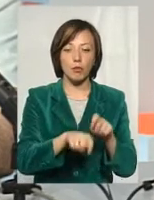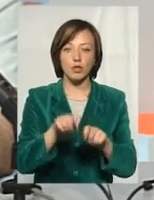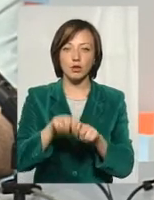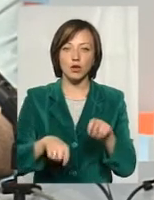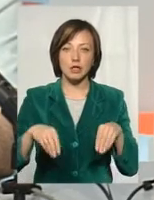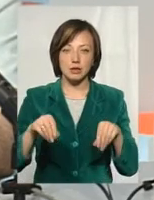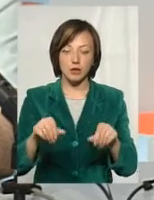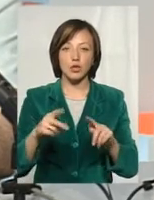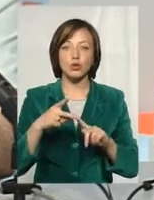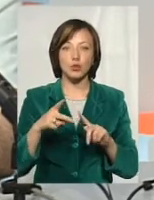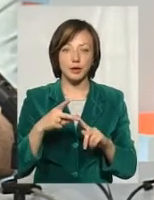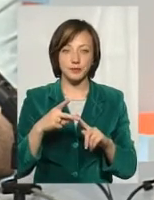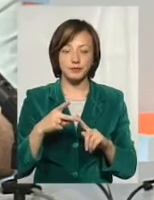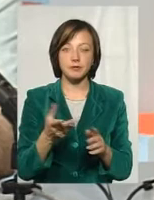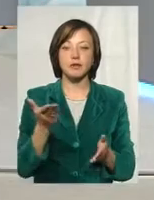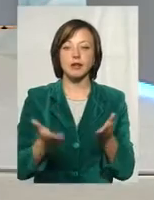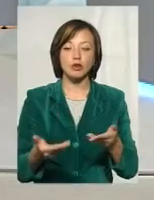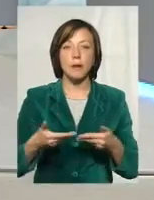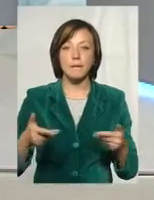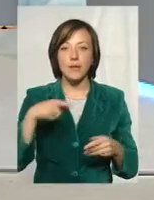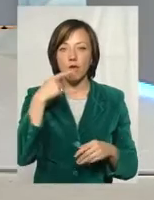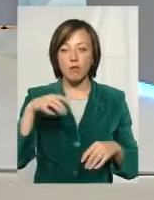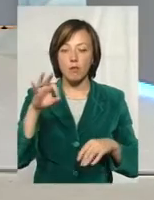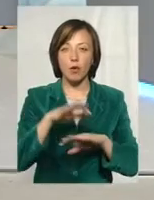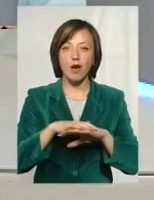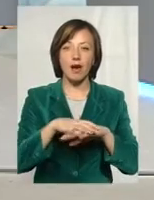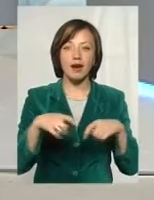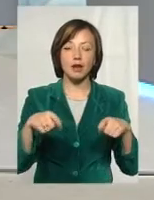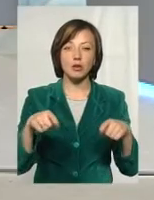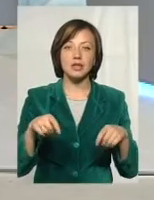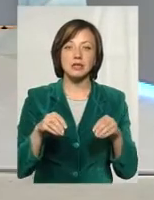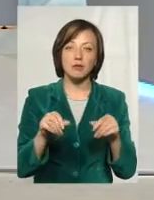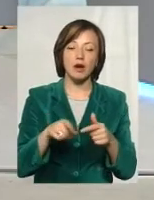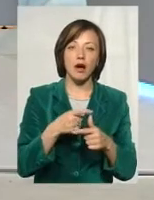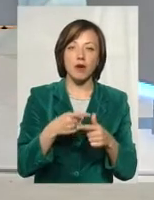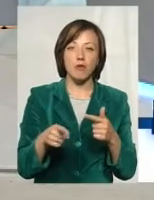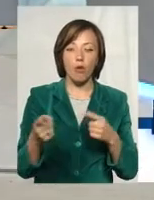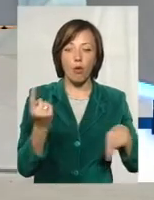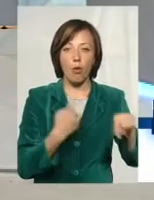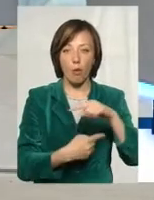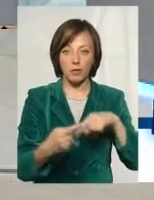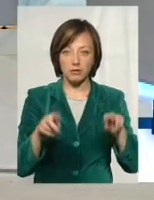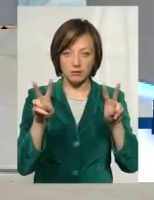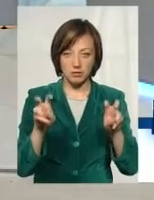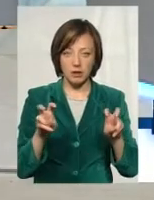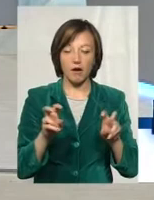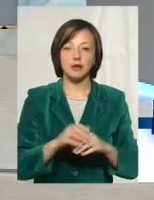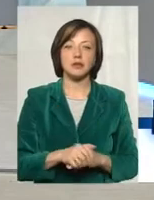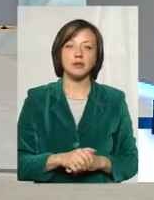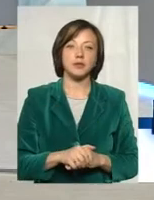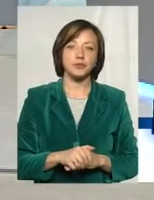землі. Друге, якщо ми говоримо про ринок землі, або чи обіг, як ми зараз говоримо в